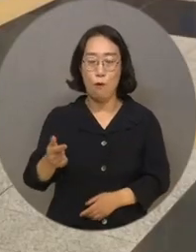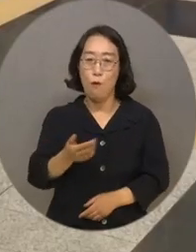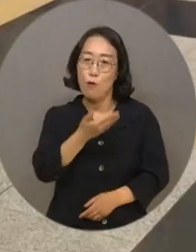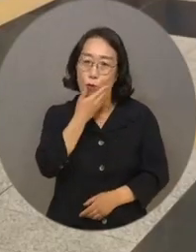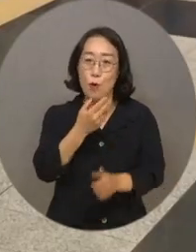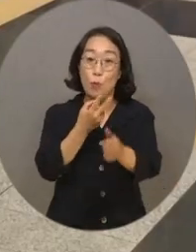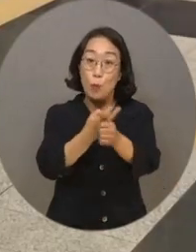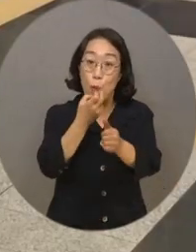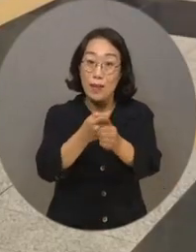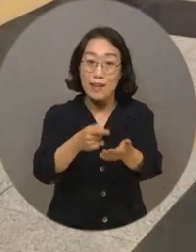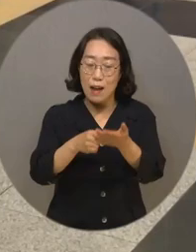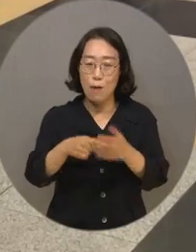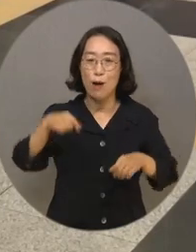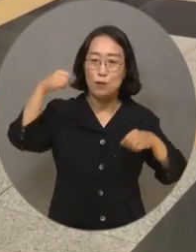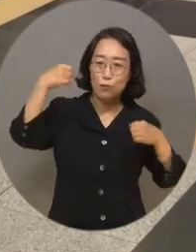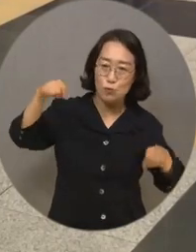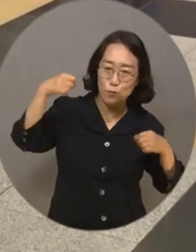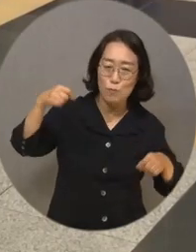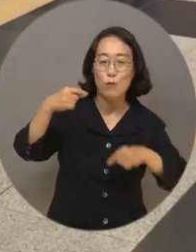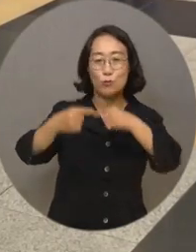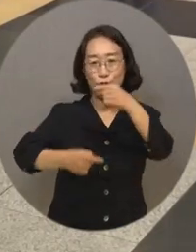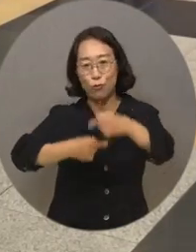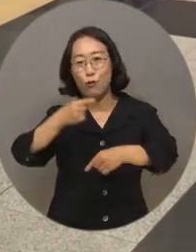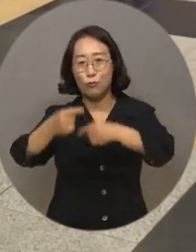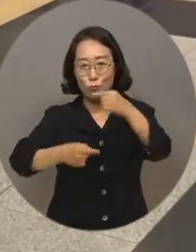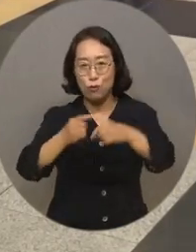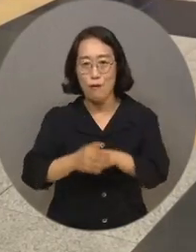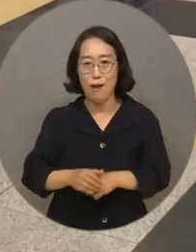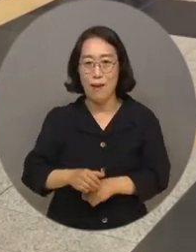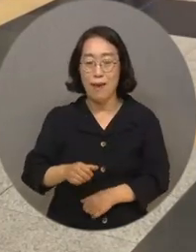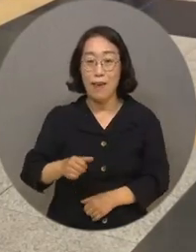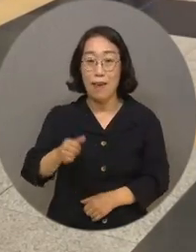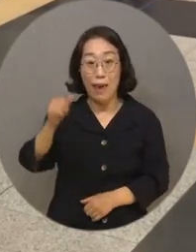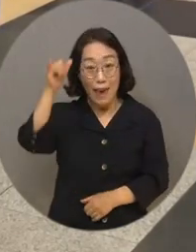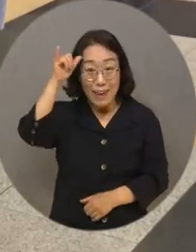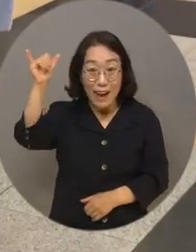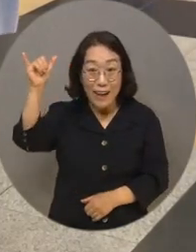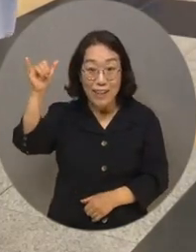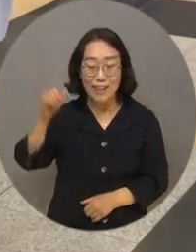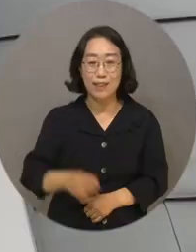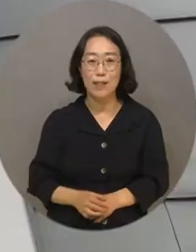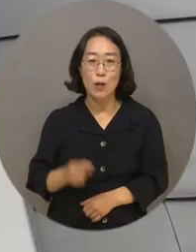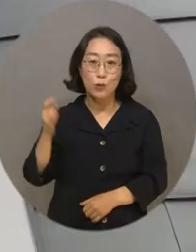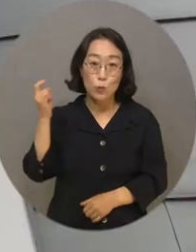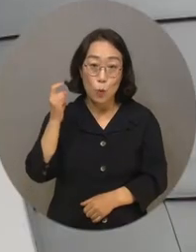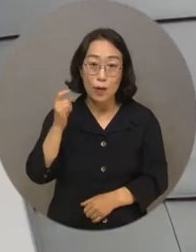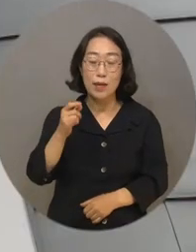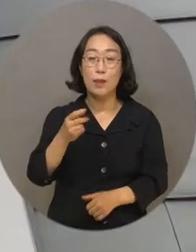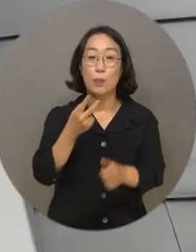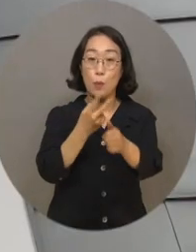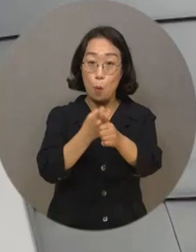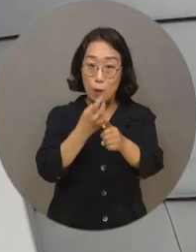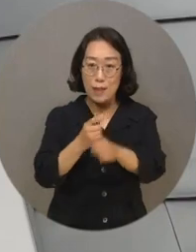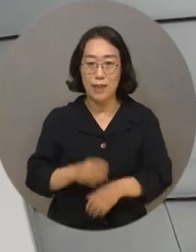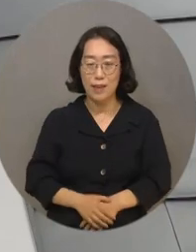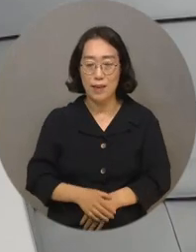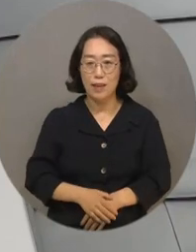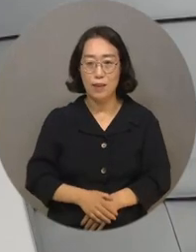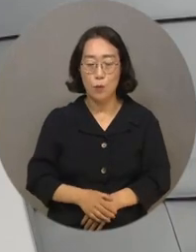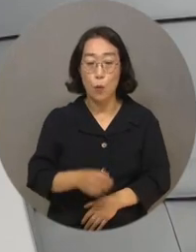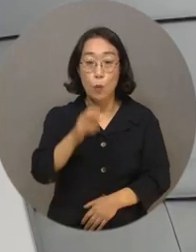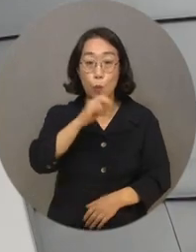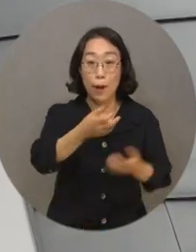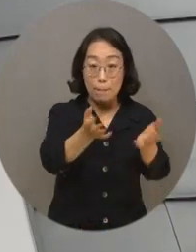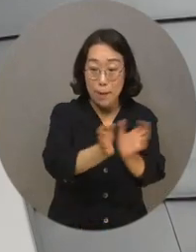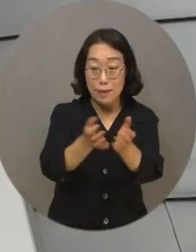토끼가 등장해 춤과 수어로 노래를 표현하는 AI 수어 댄서 소리토끼. 이 기술은 크라잉넛과 베이관